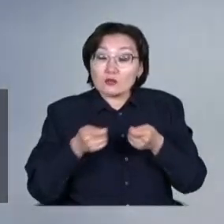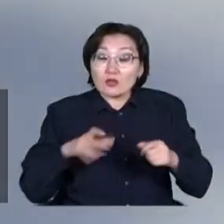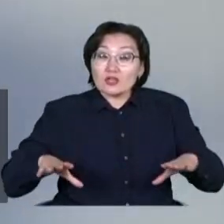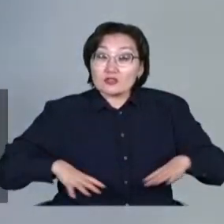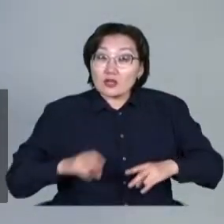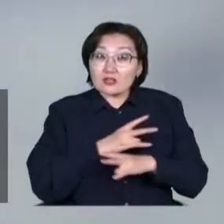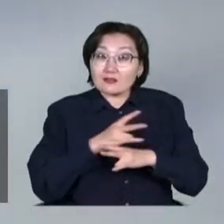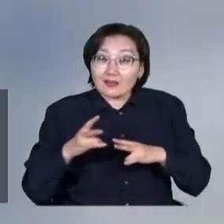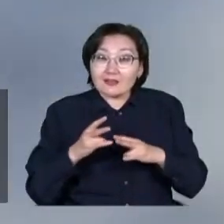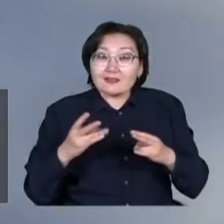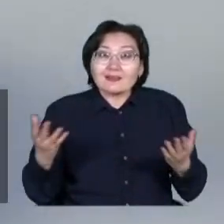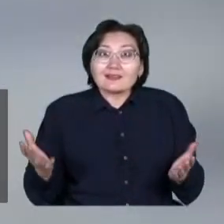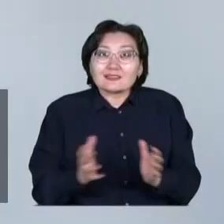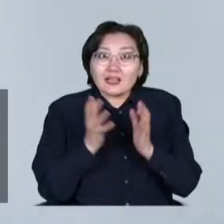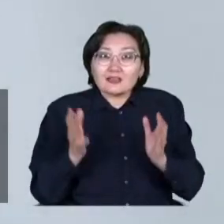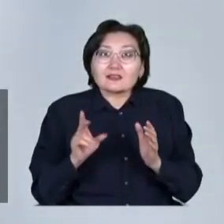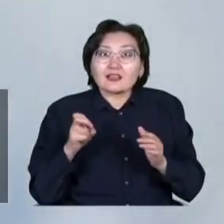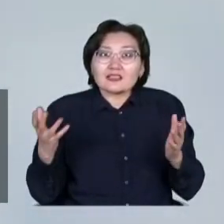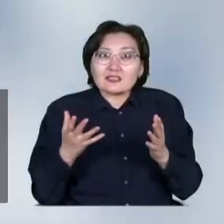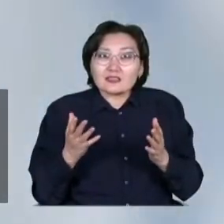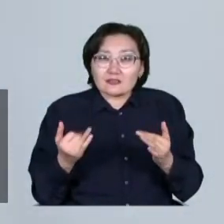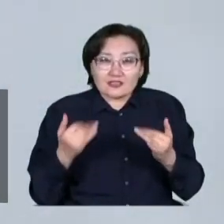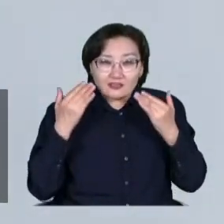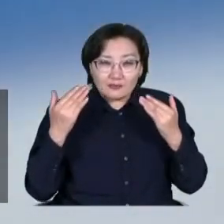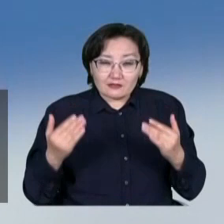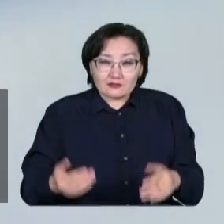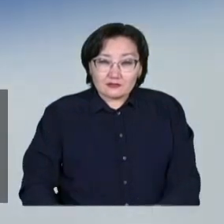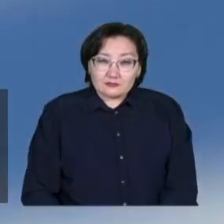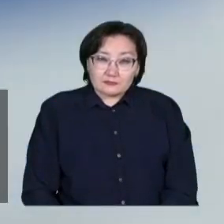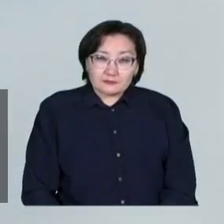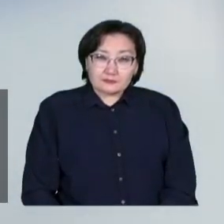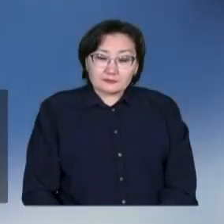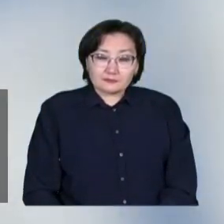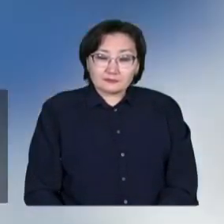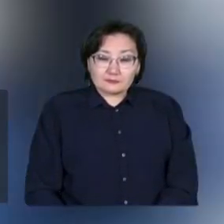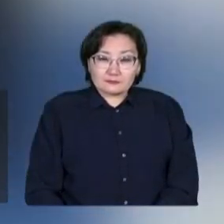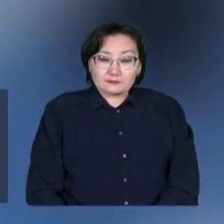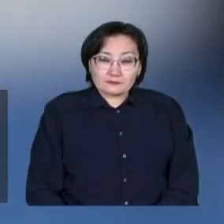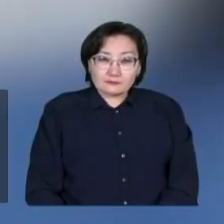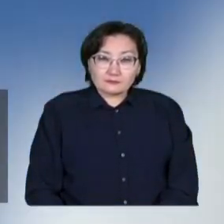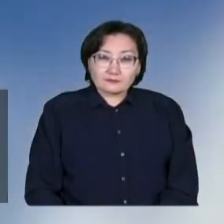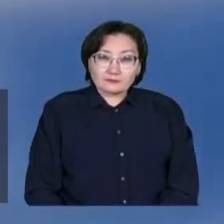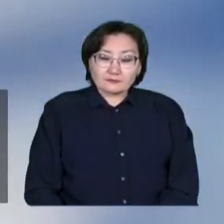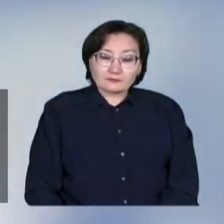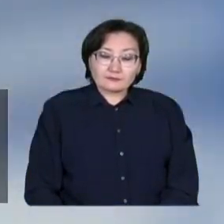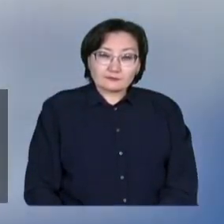қалай сақтайтыны әзірге белгісіз. Алтынгүл Төлегенова, Наргиз Жанабекова, Алматы телеарнасы, Ұлытау облысынан.